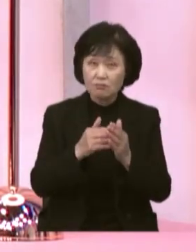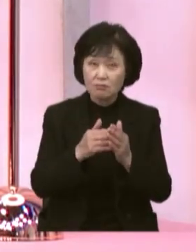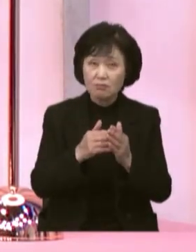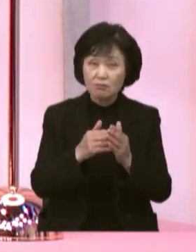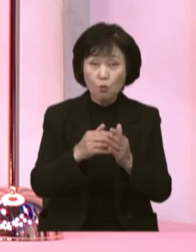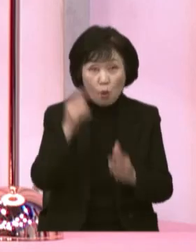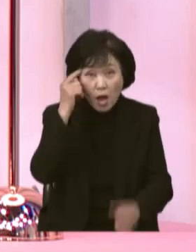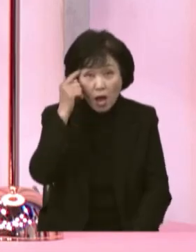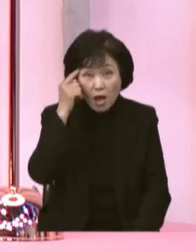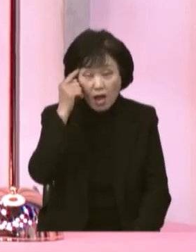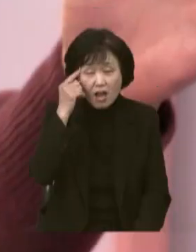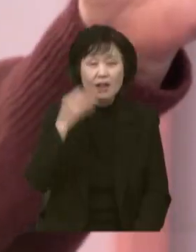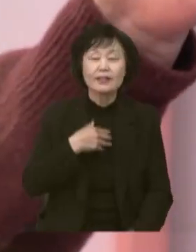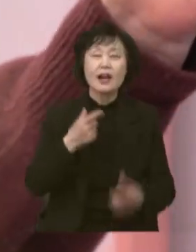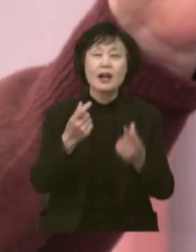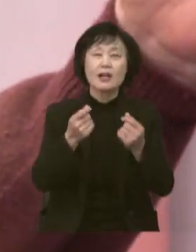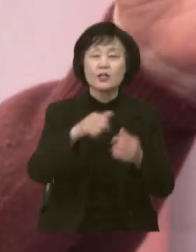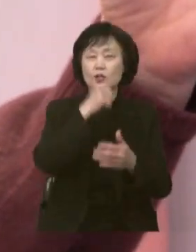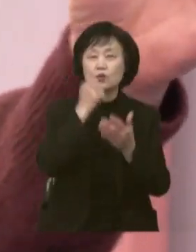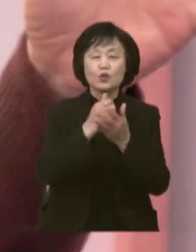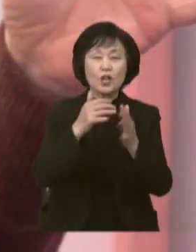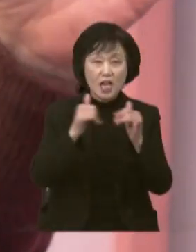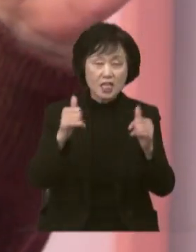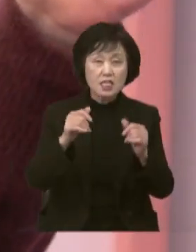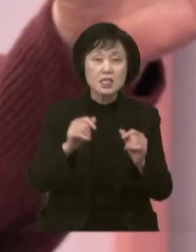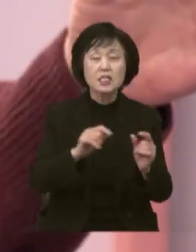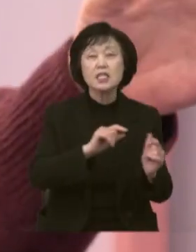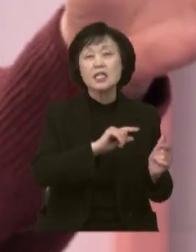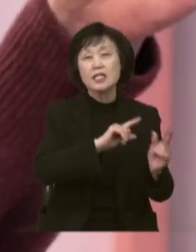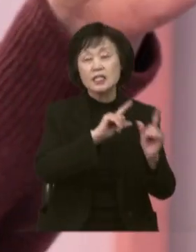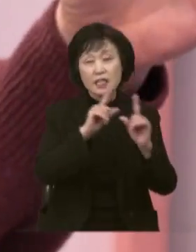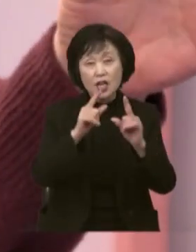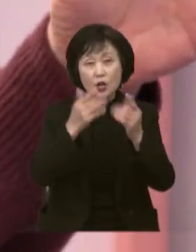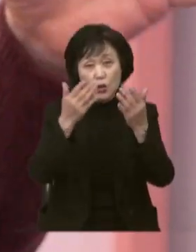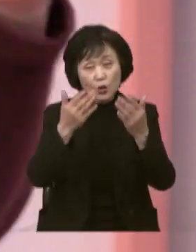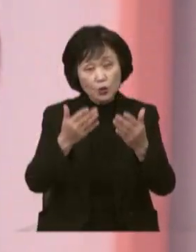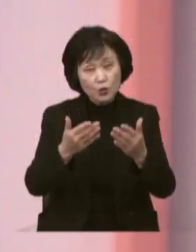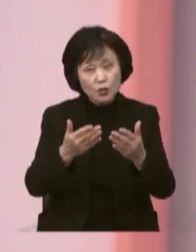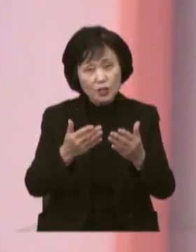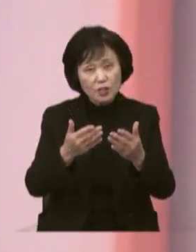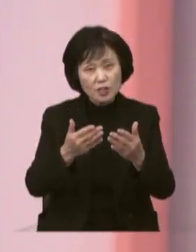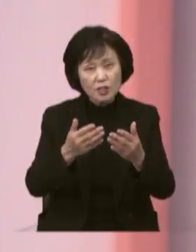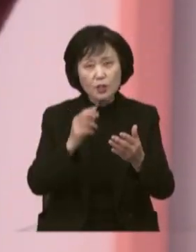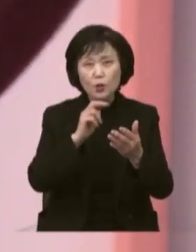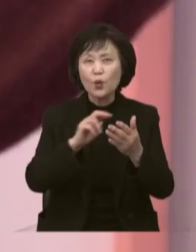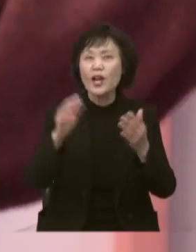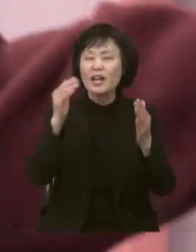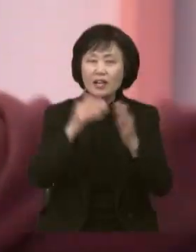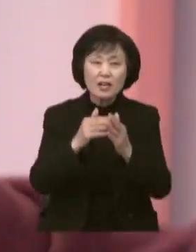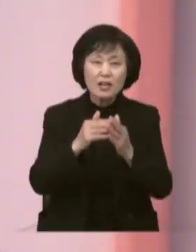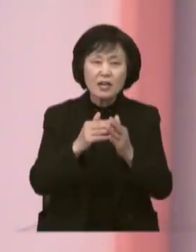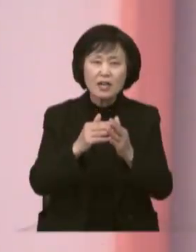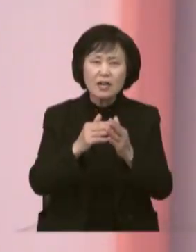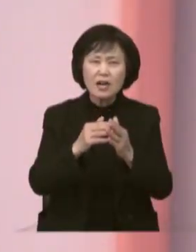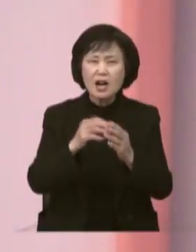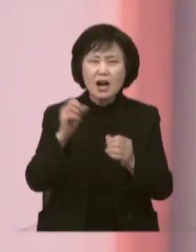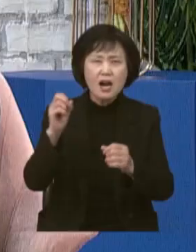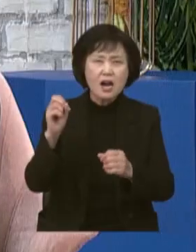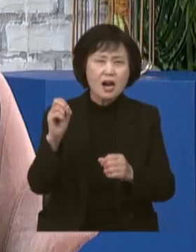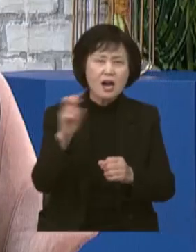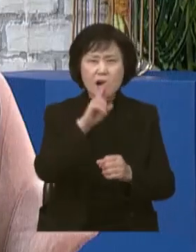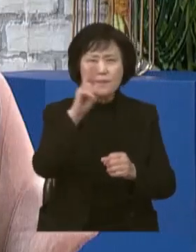눈물이 쏟아지고 아까 막 거기서 선곡하고 찬양하고 간증한 사람들은 막 이만해 보이는 거야